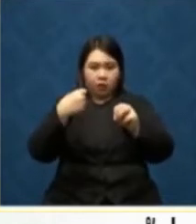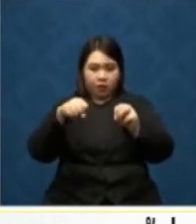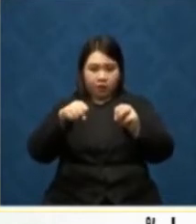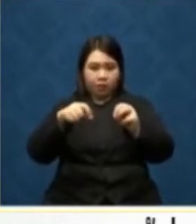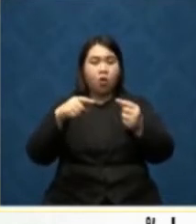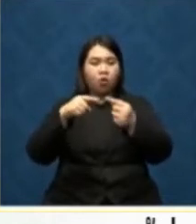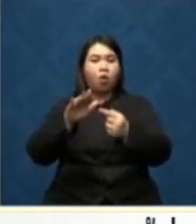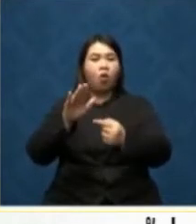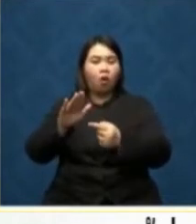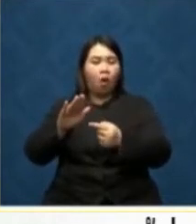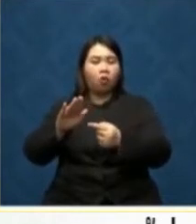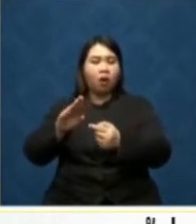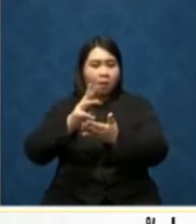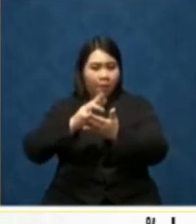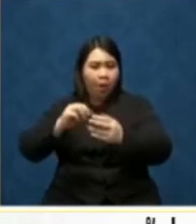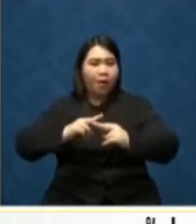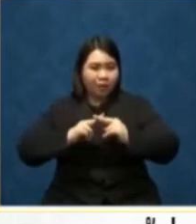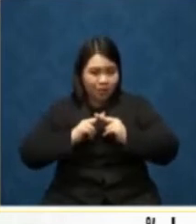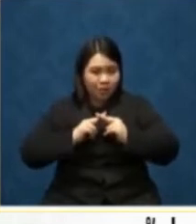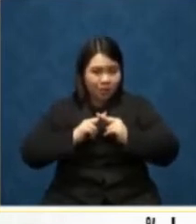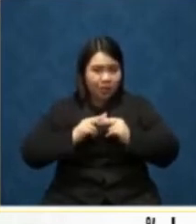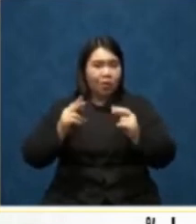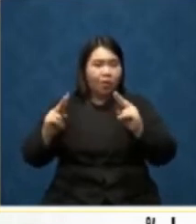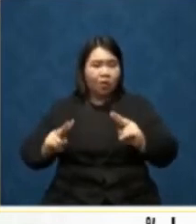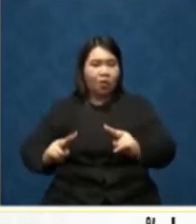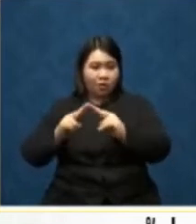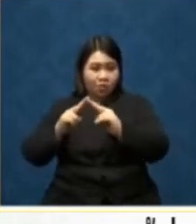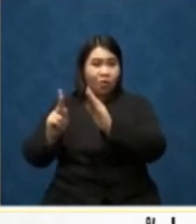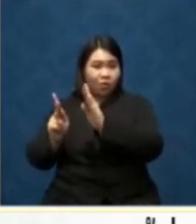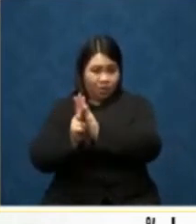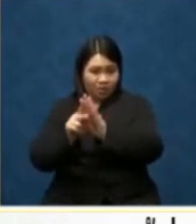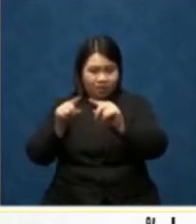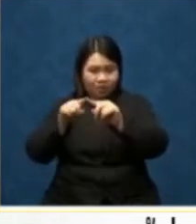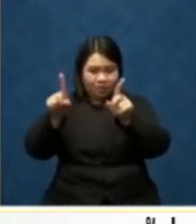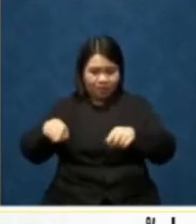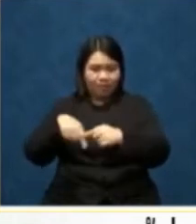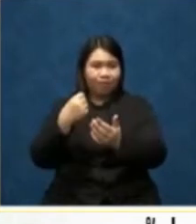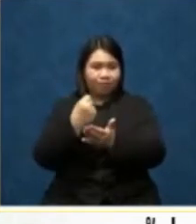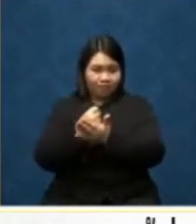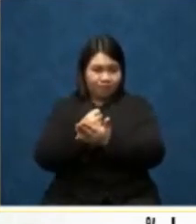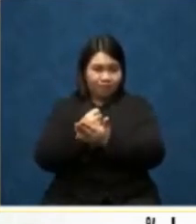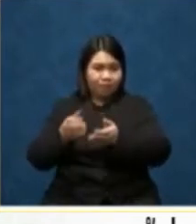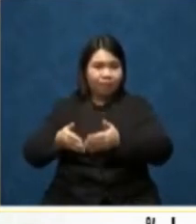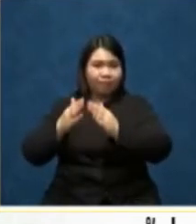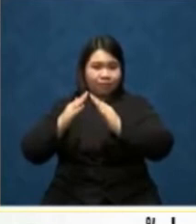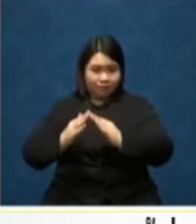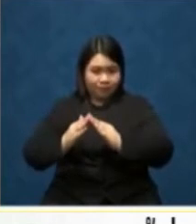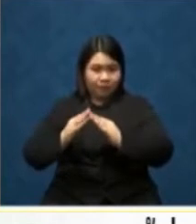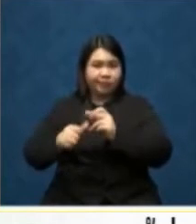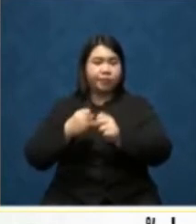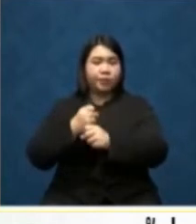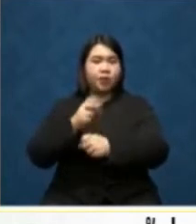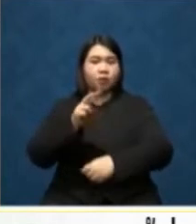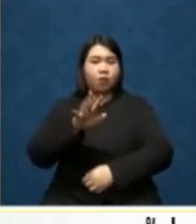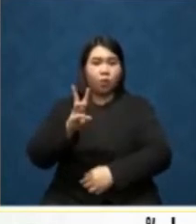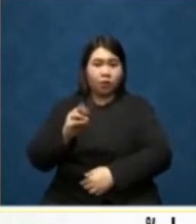ชนและเปไปตามกฎกระสวงการขอใบรับอนุญาตการขอใ